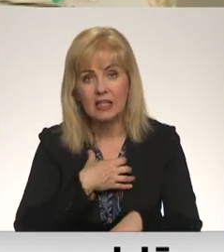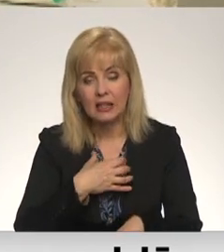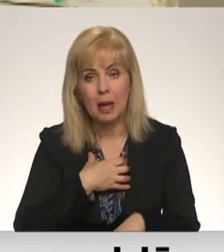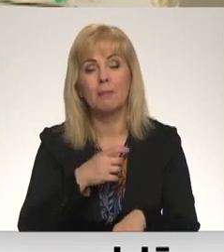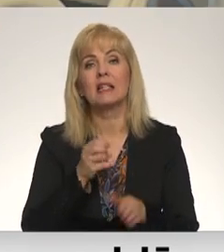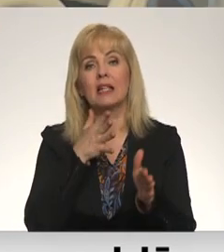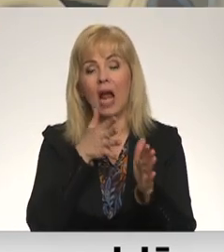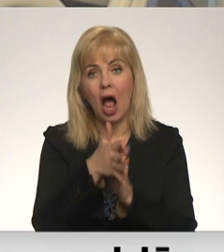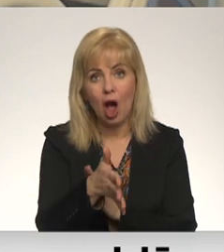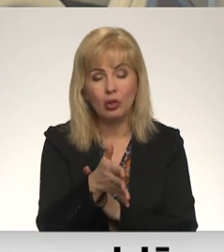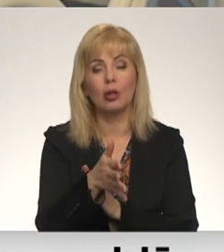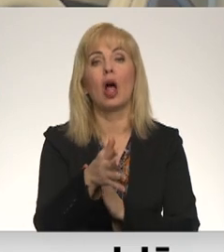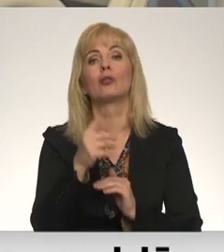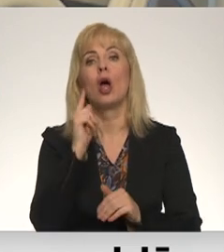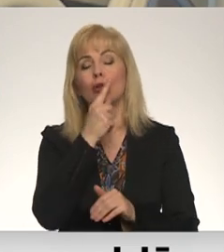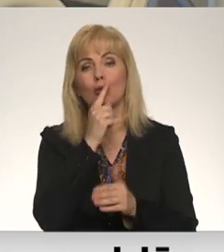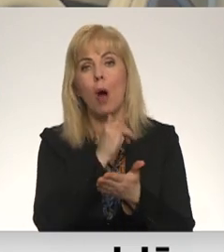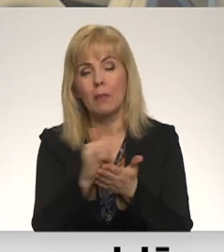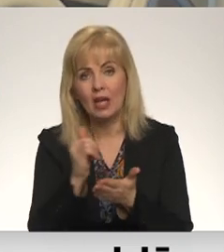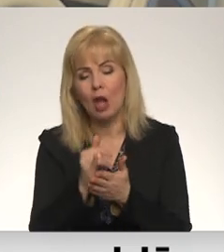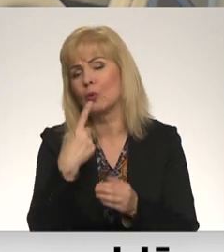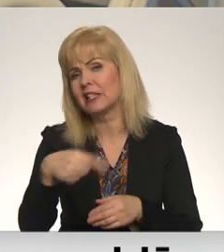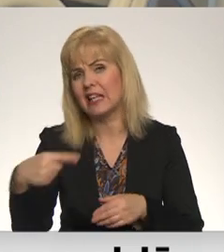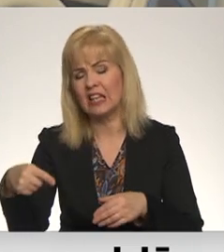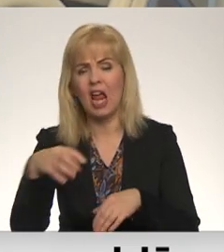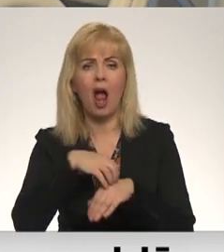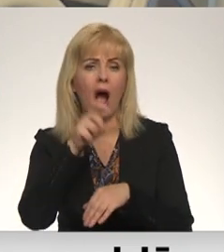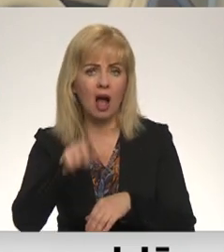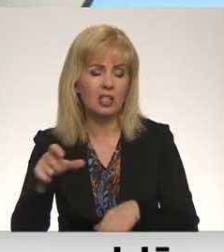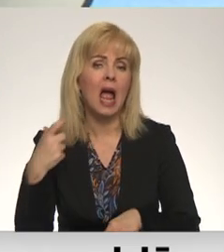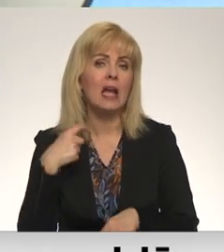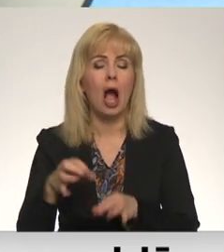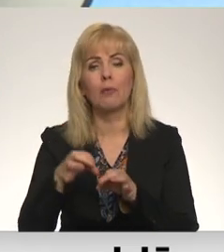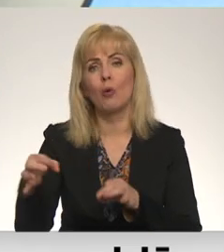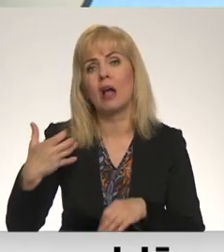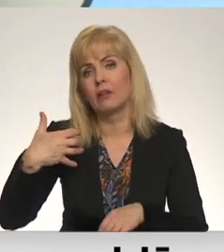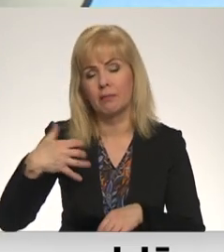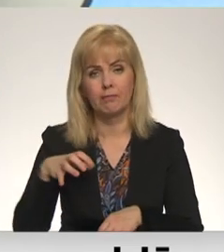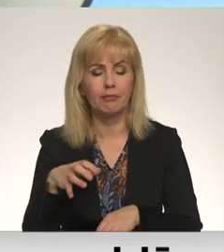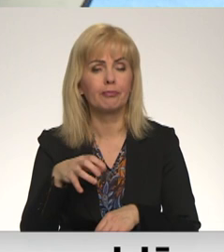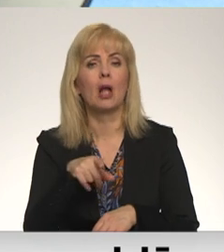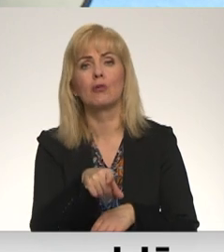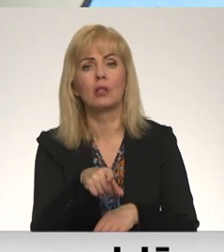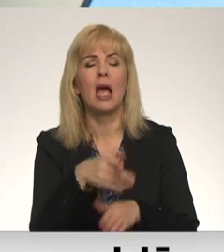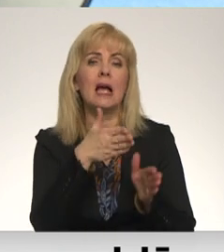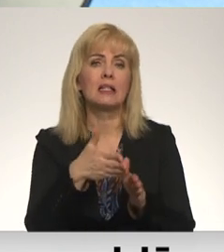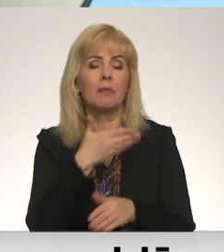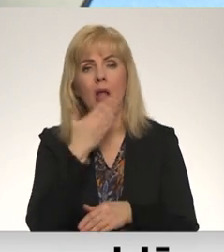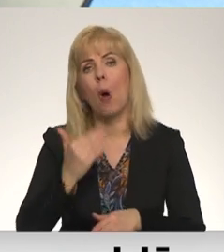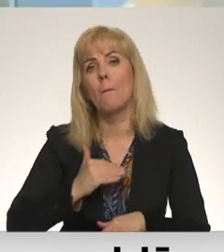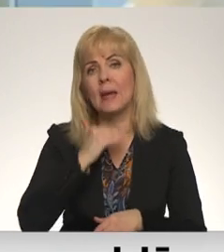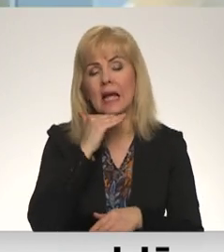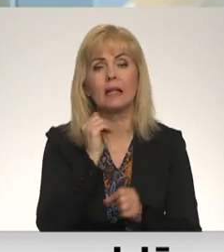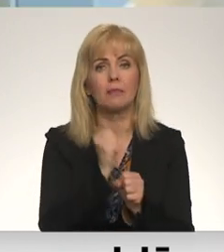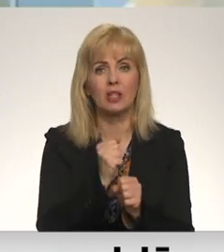radiologi, nefrologs, zobu higienists un citi. Tomēr Jēkabpils novada pašvaldībā uzsver, ka slimnīcā neesot pietiekami